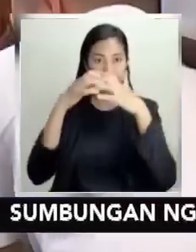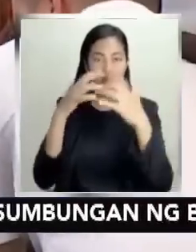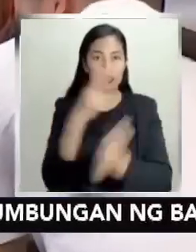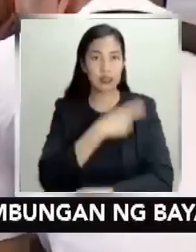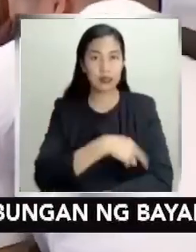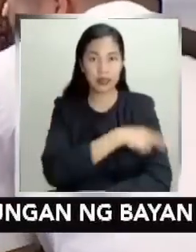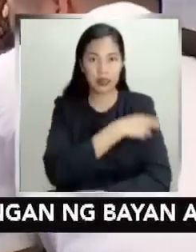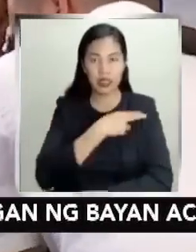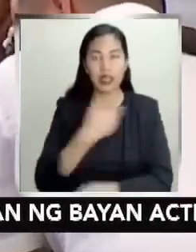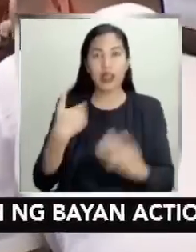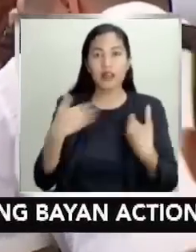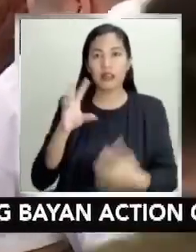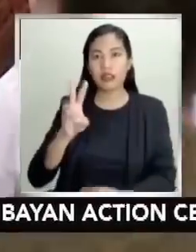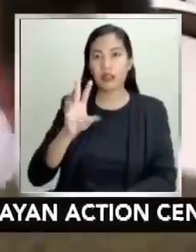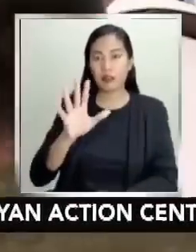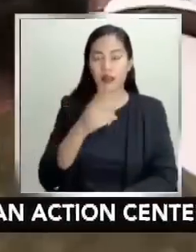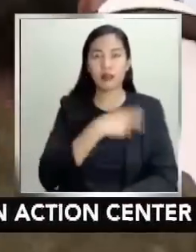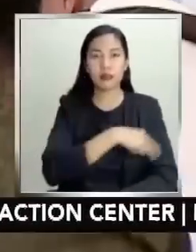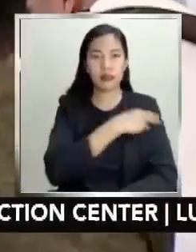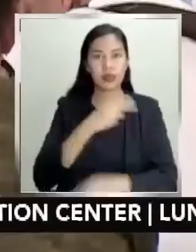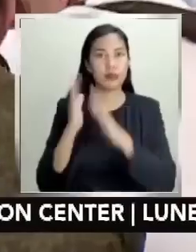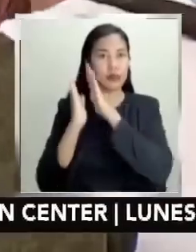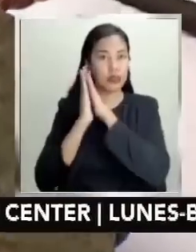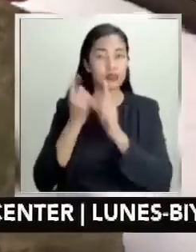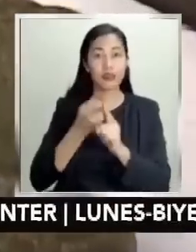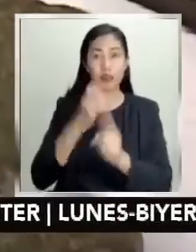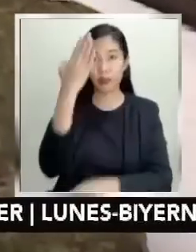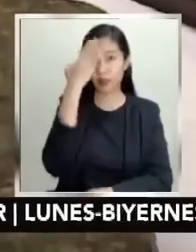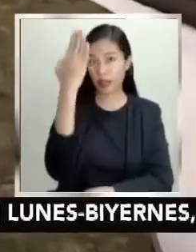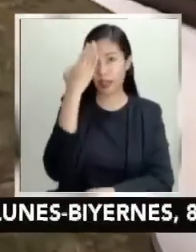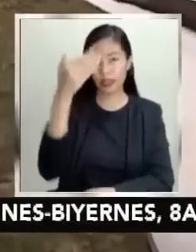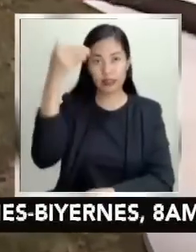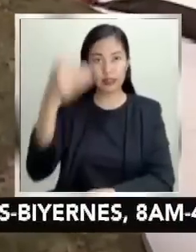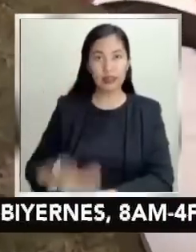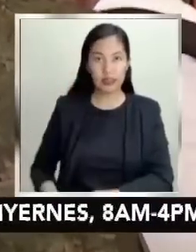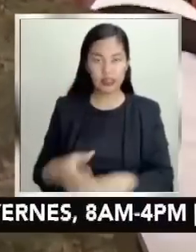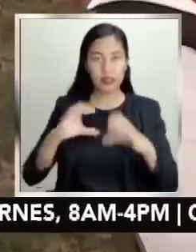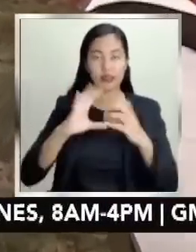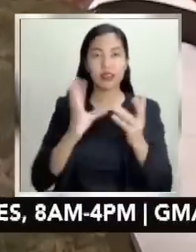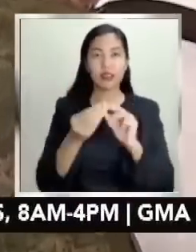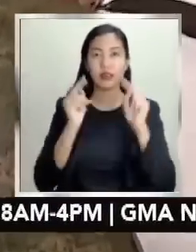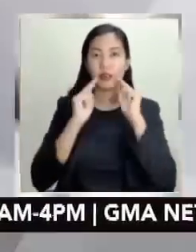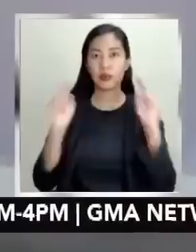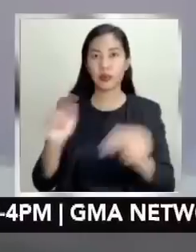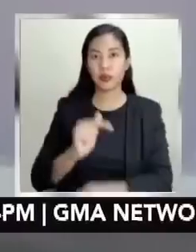Bulacan, para sa GMA Integrated News, Ivan Mayrina nakatutok, 24 Oras.